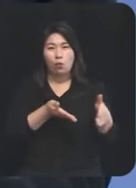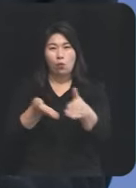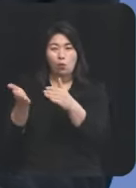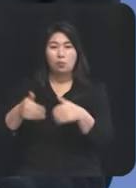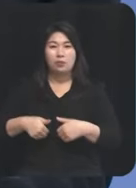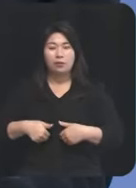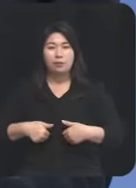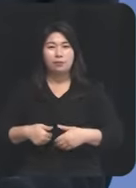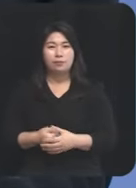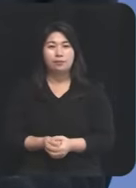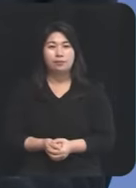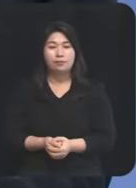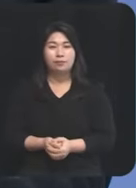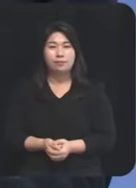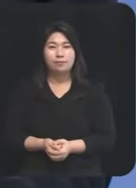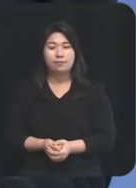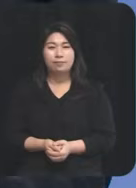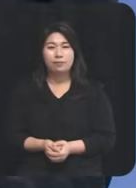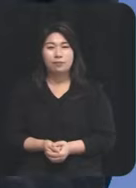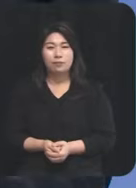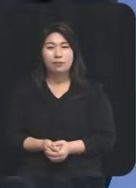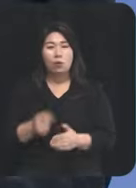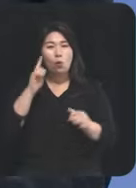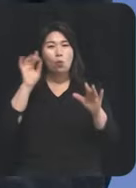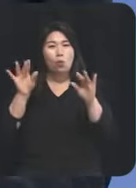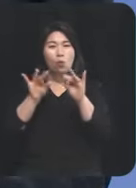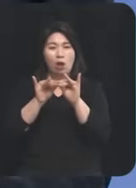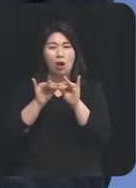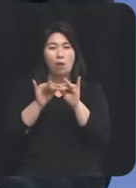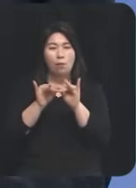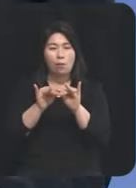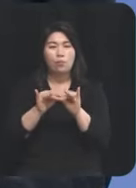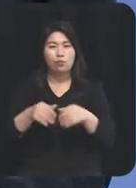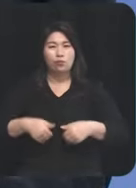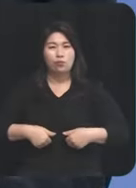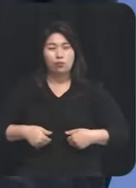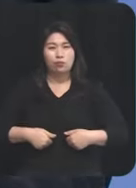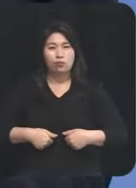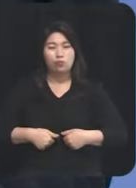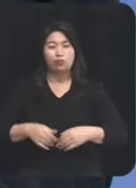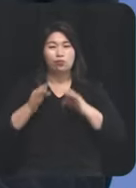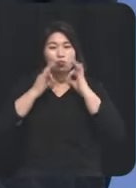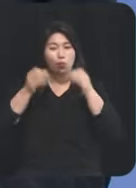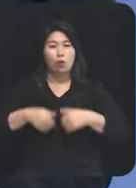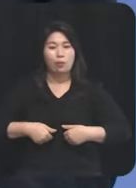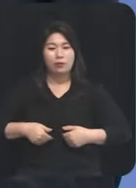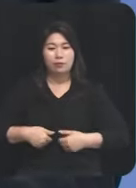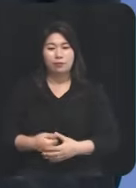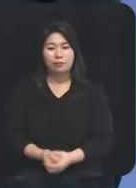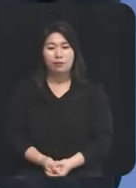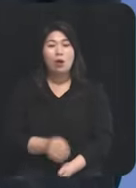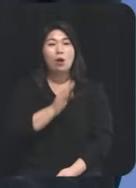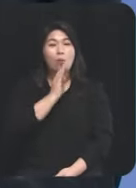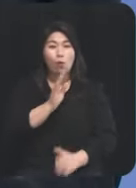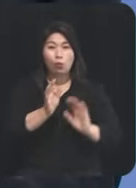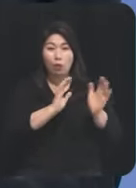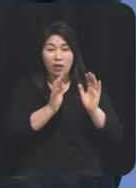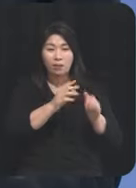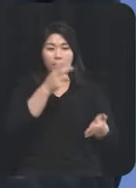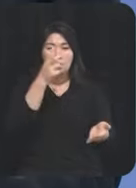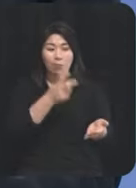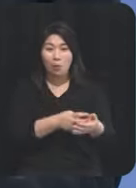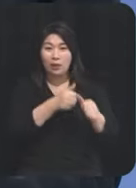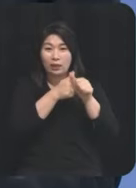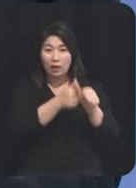되고 행자부의 공감대 형성을 위해서 적극적인 노력이 있어야 되겠죠. 1월 8일 본회의가 통과된 특별자치도법에